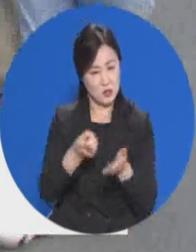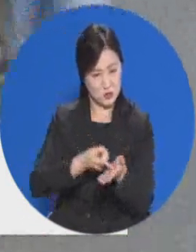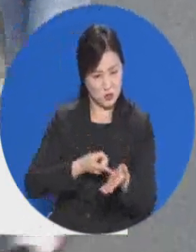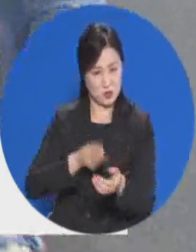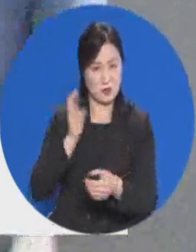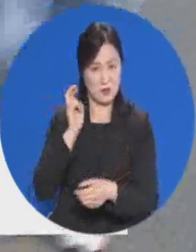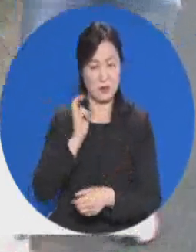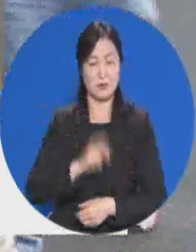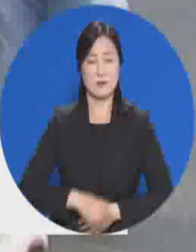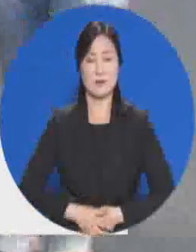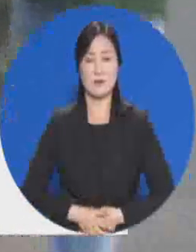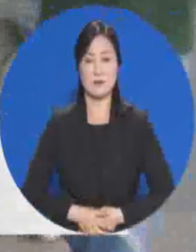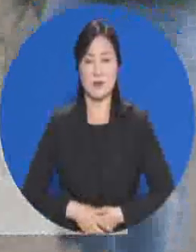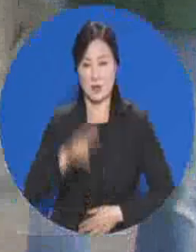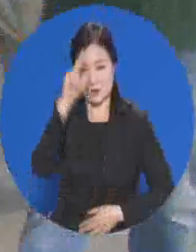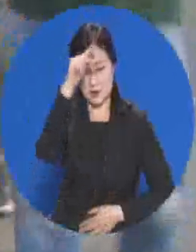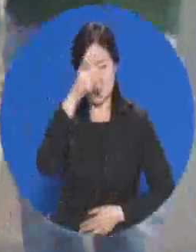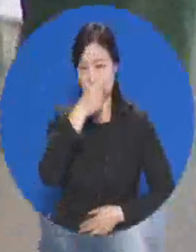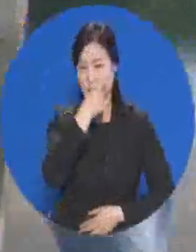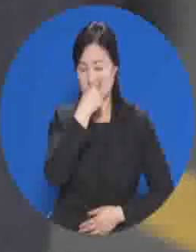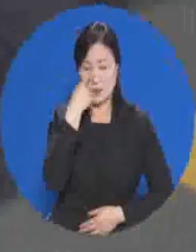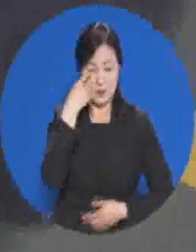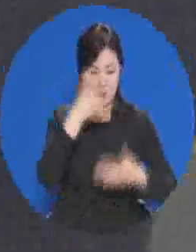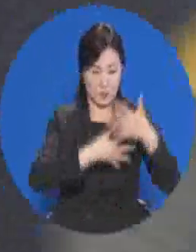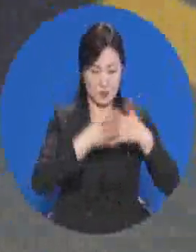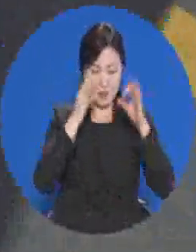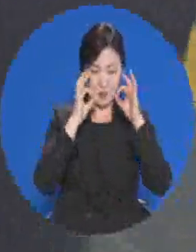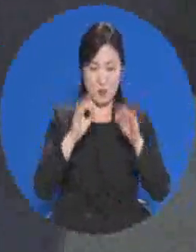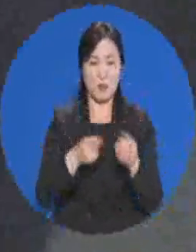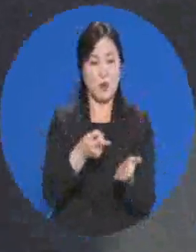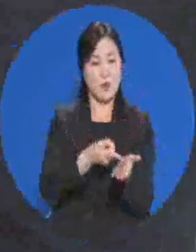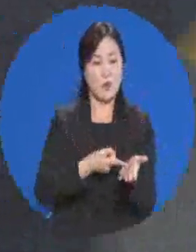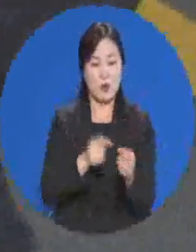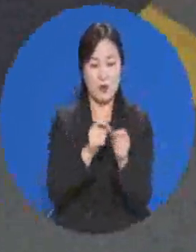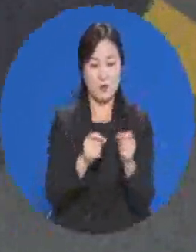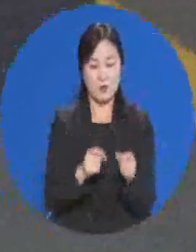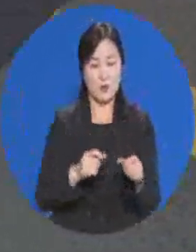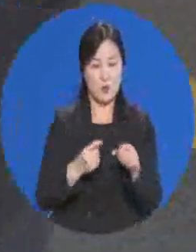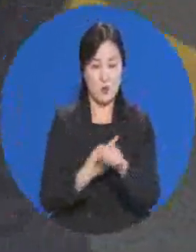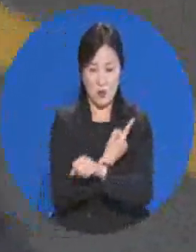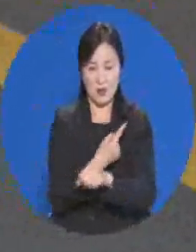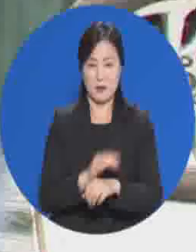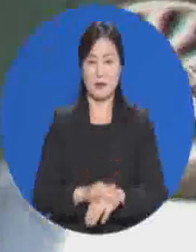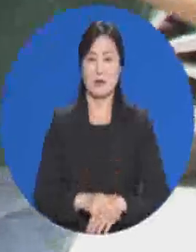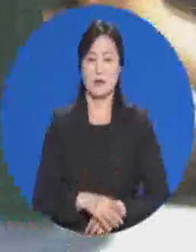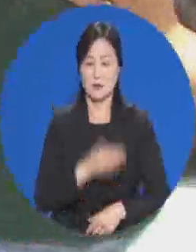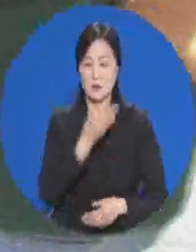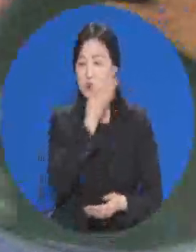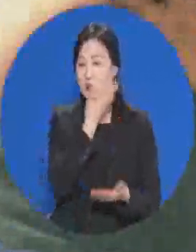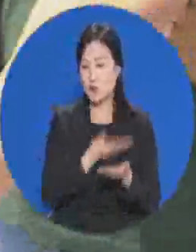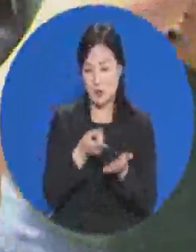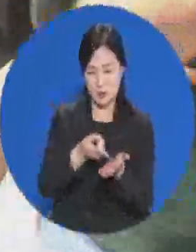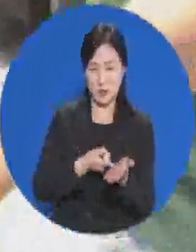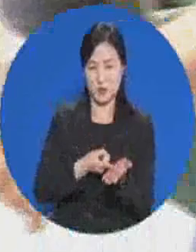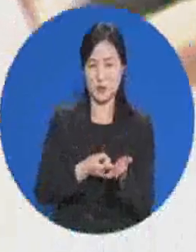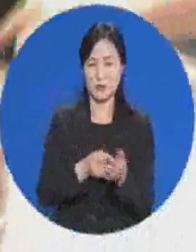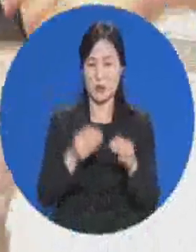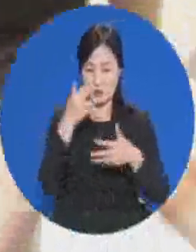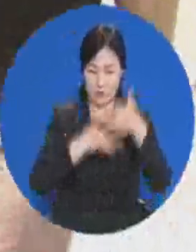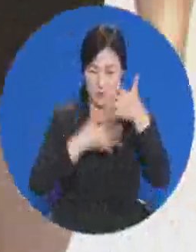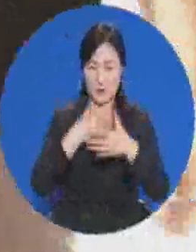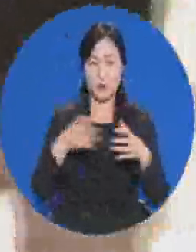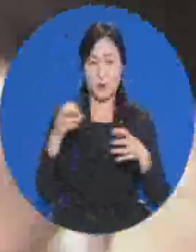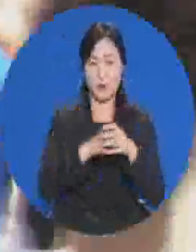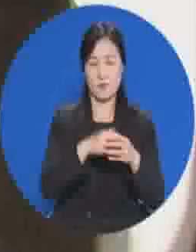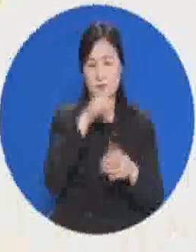있습니다. 경찰이 확보한 자료에는 봉합수술 외에 척추수술에서 핵심 의료행위를 하는 장면도 담긴 것으로